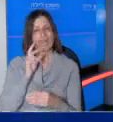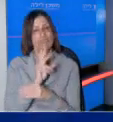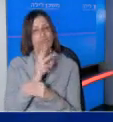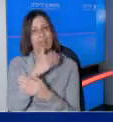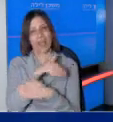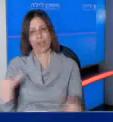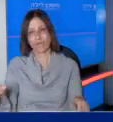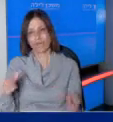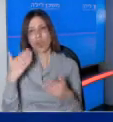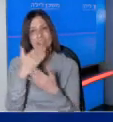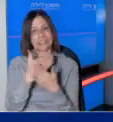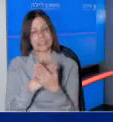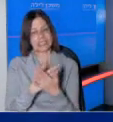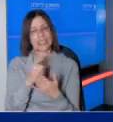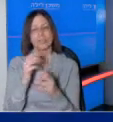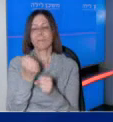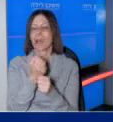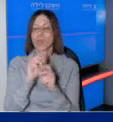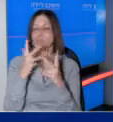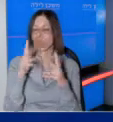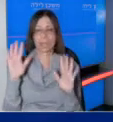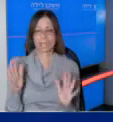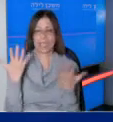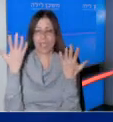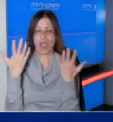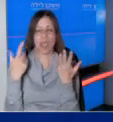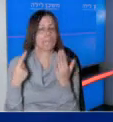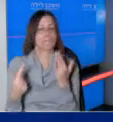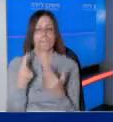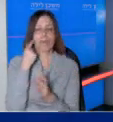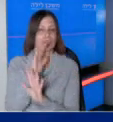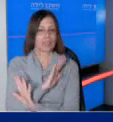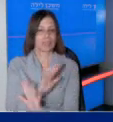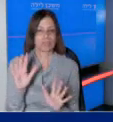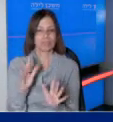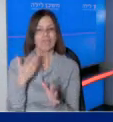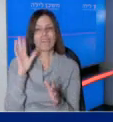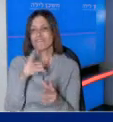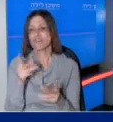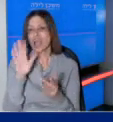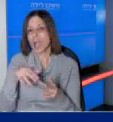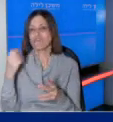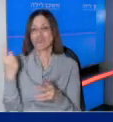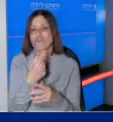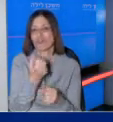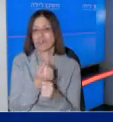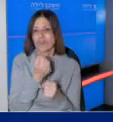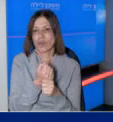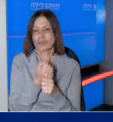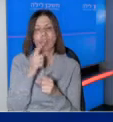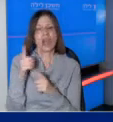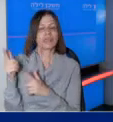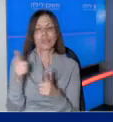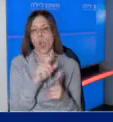הסדר הזה, שפעלו כאן בצורה מהירה מאוד. מדהימה, חד משמעית. מדהימה. זה יכול לקחת גם שבועות. חד משמעית. הגל הטרור הזה